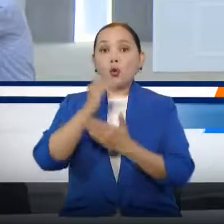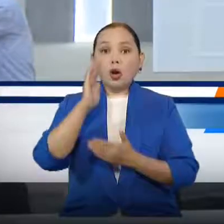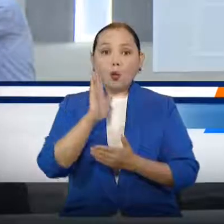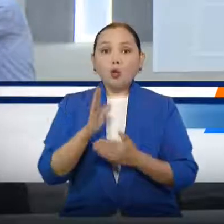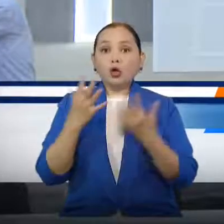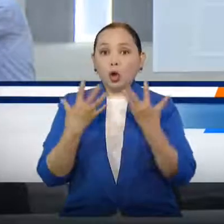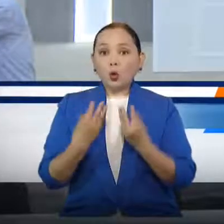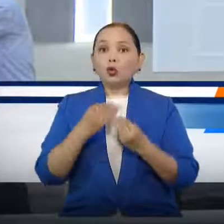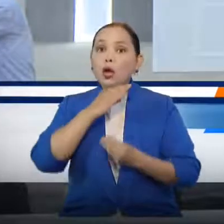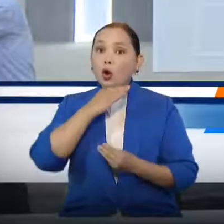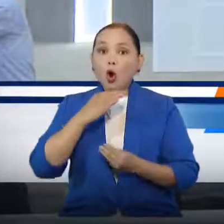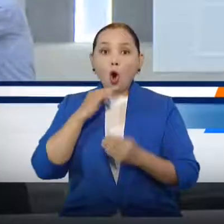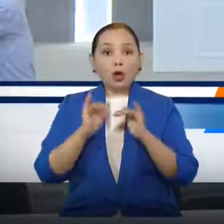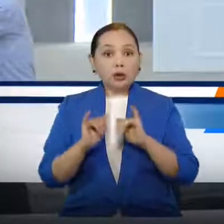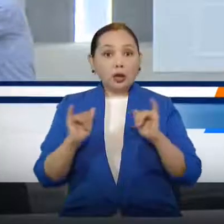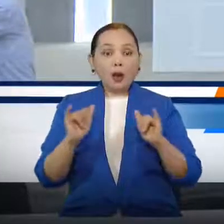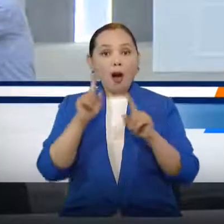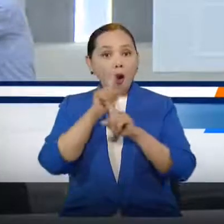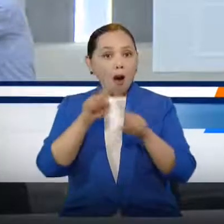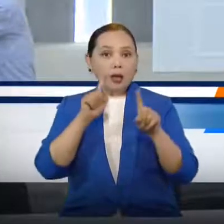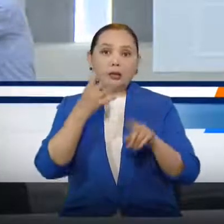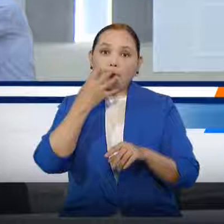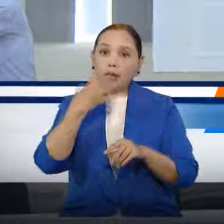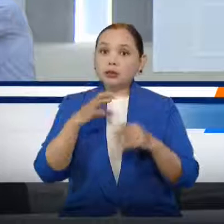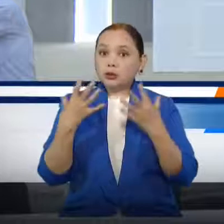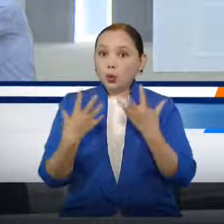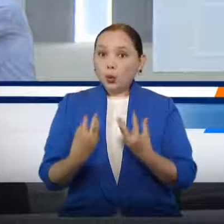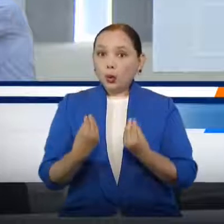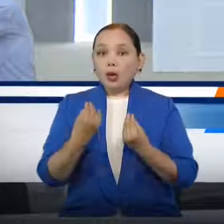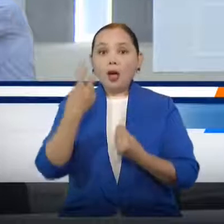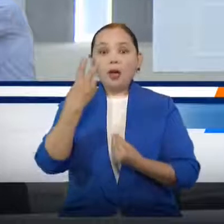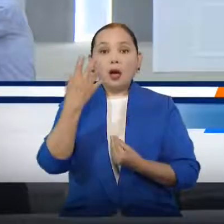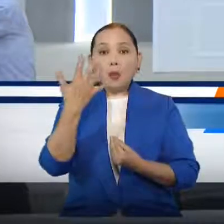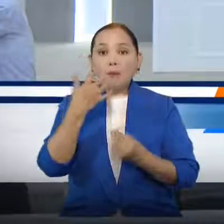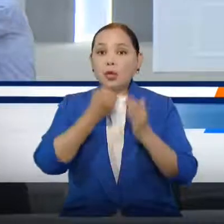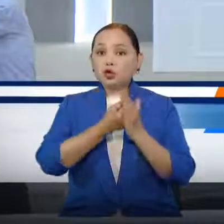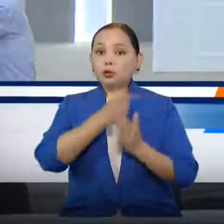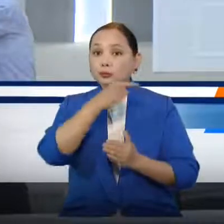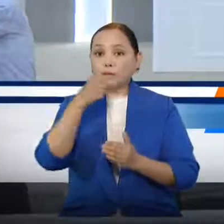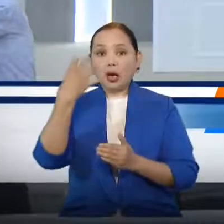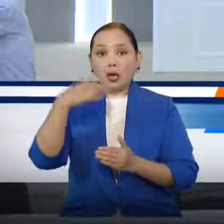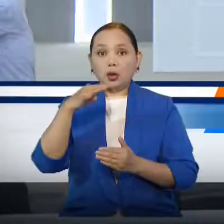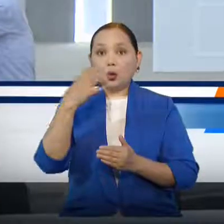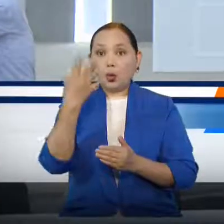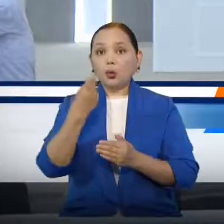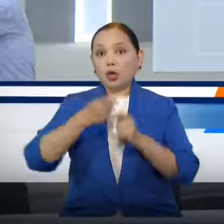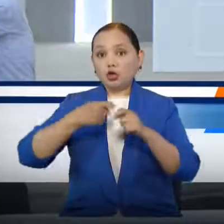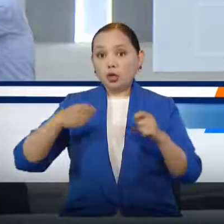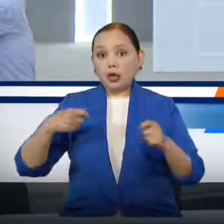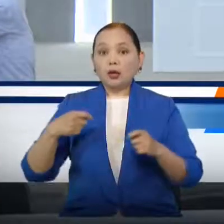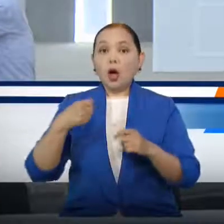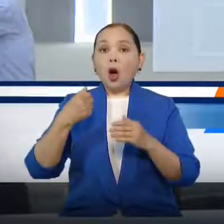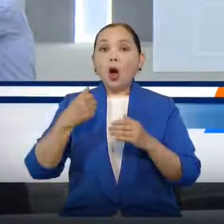kunlar soni ortib, g'ayritabiiy issiq kunlar soni 25 kundan 40 kungacha yetgan. Uzoq